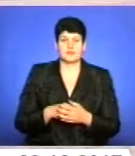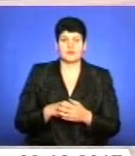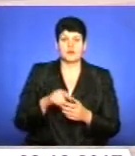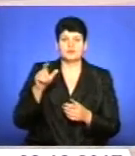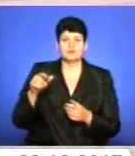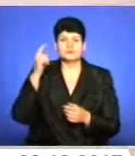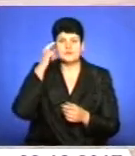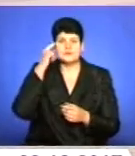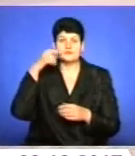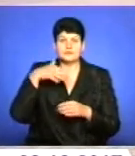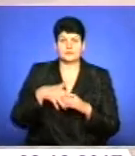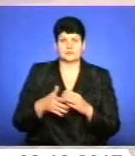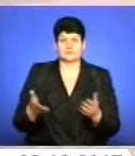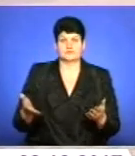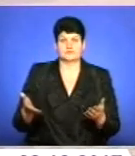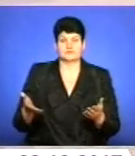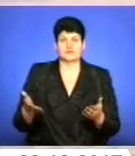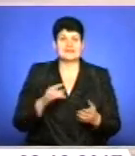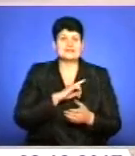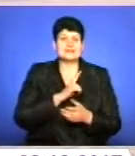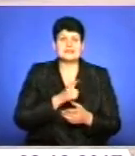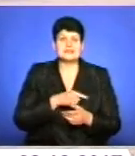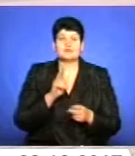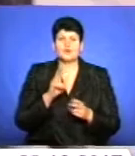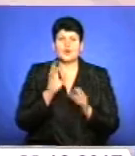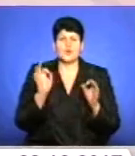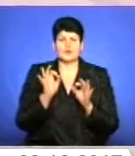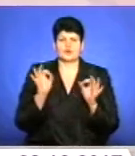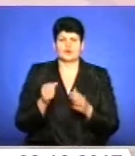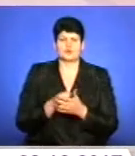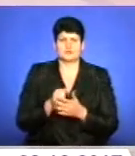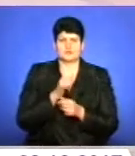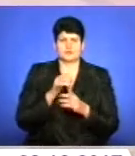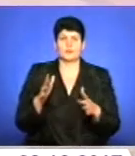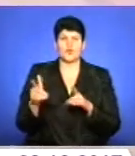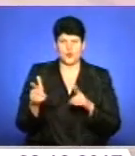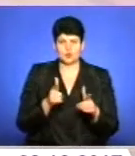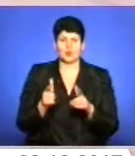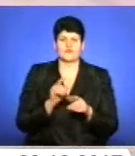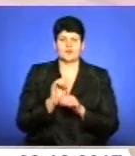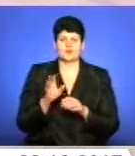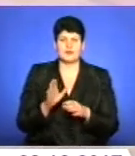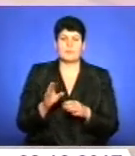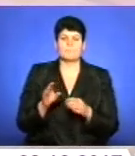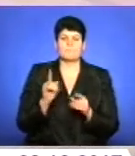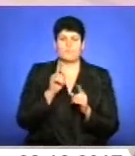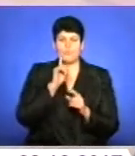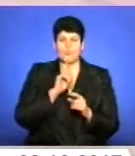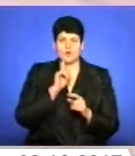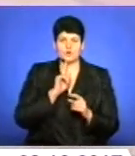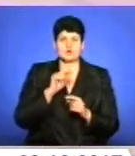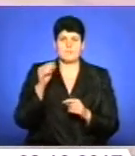Свідомість людська, ну що тут ще? Силою ніколи нічого не доб'єшся. Готові сортувати, правда, не все, тільки пластик поки що